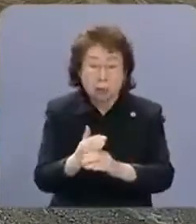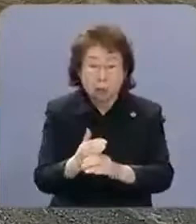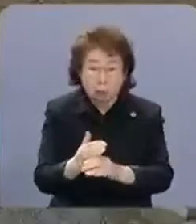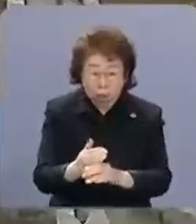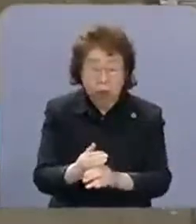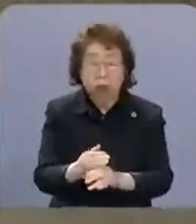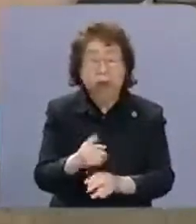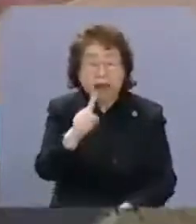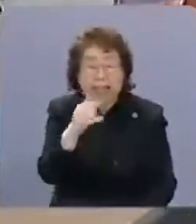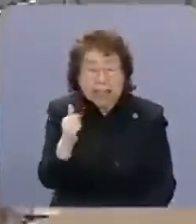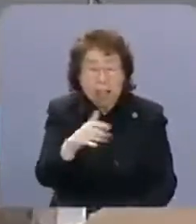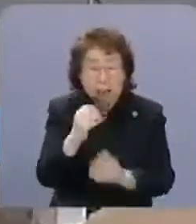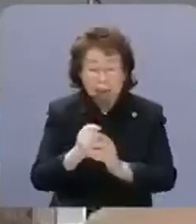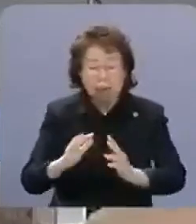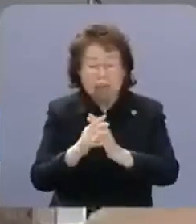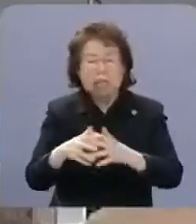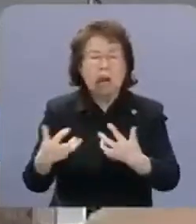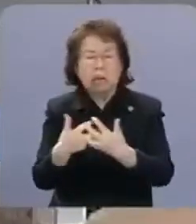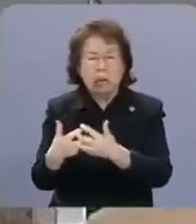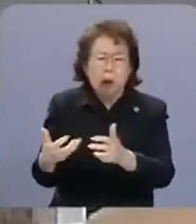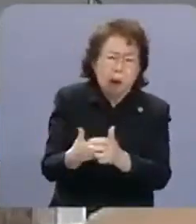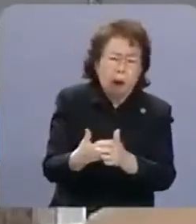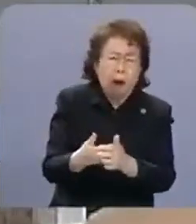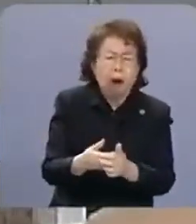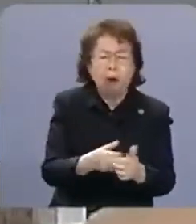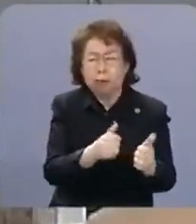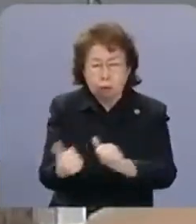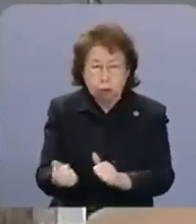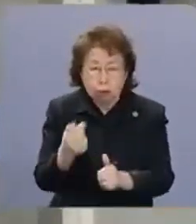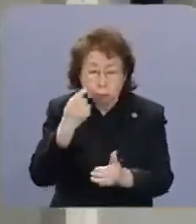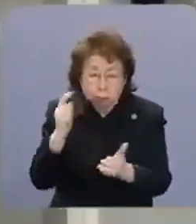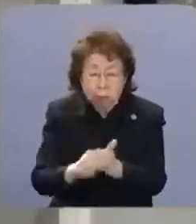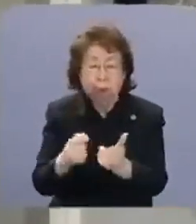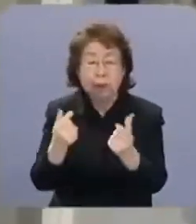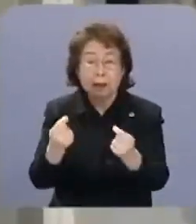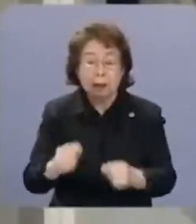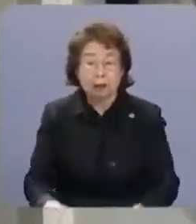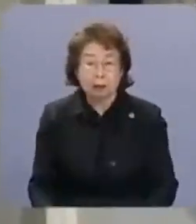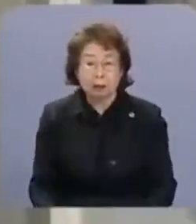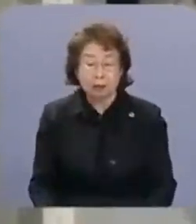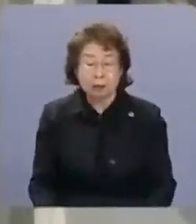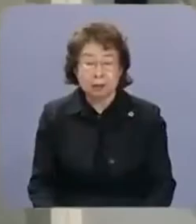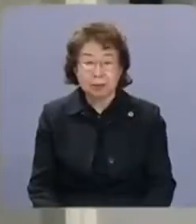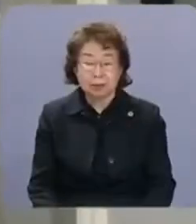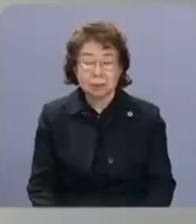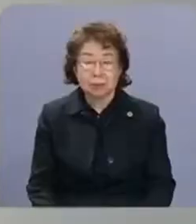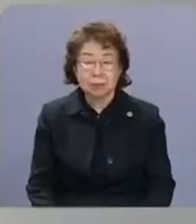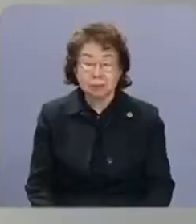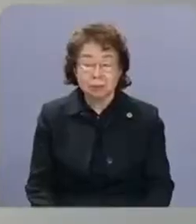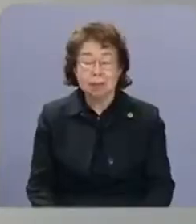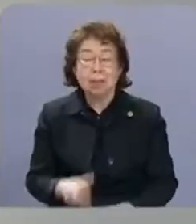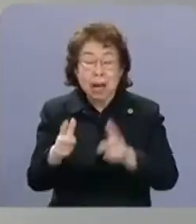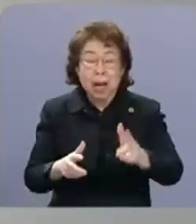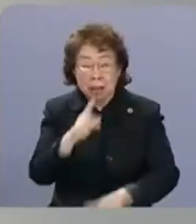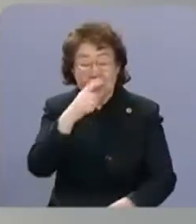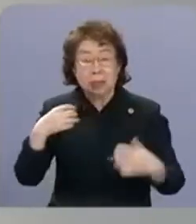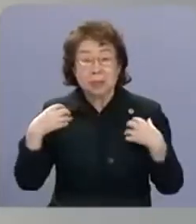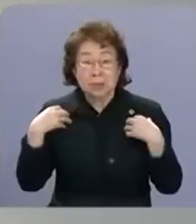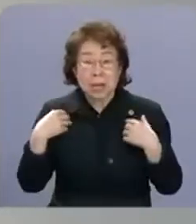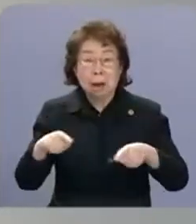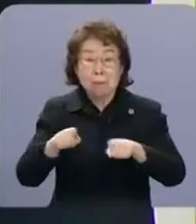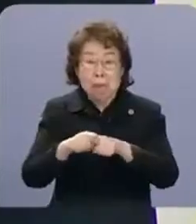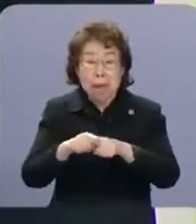한 노동자가 건설기계 바퀴의 기대 숨진 채 발견됐습니다 사고 이틀 째 산업안전 복음 공단과